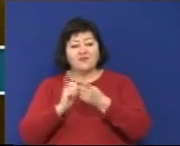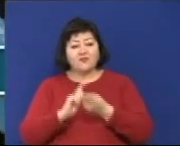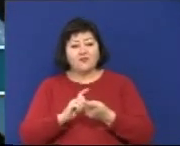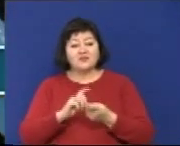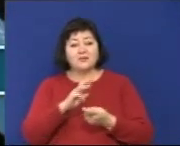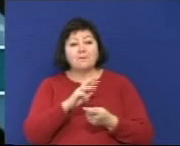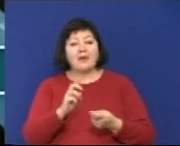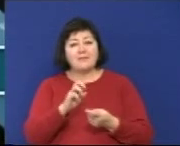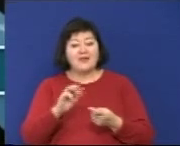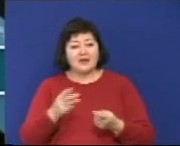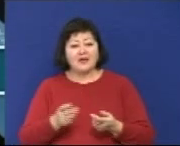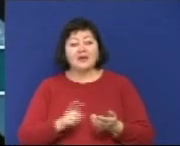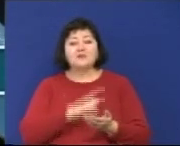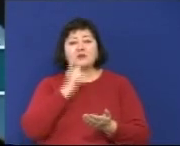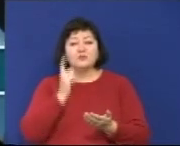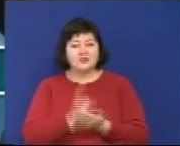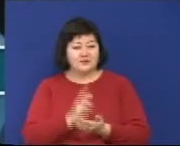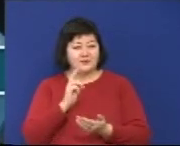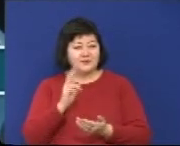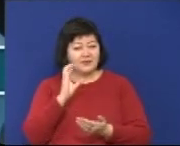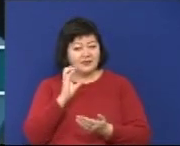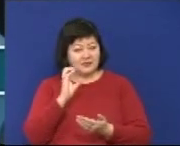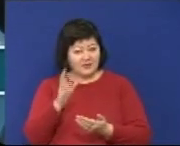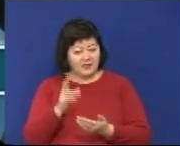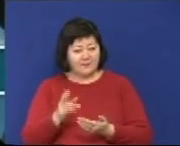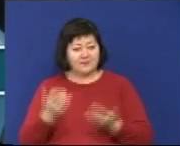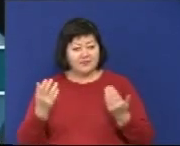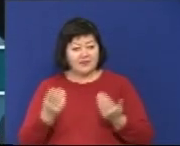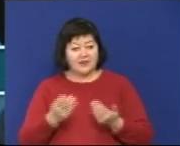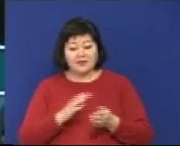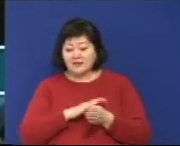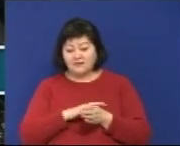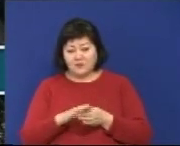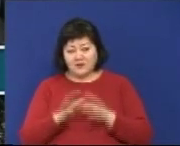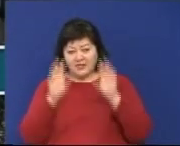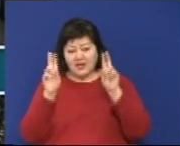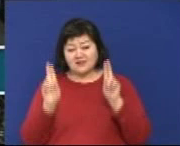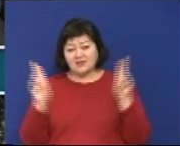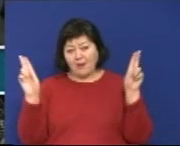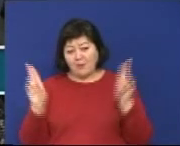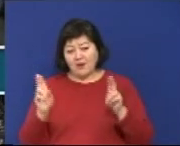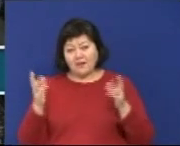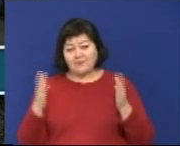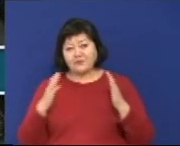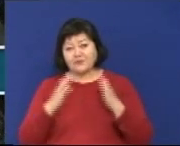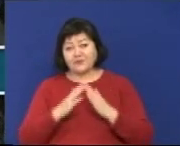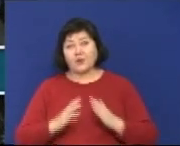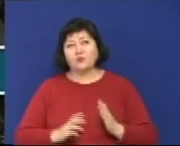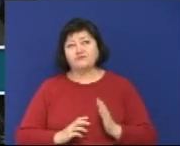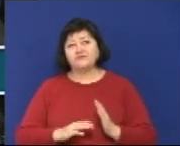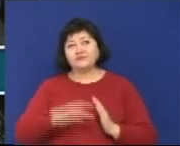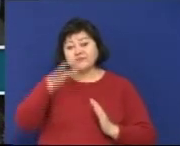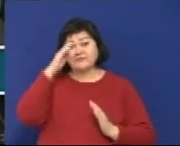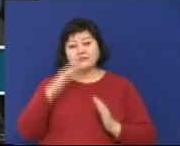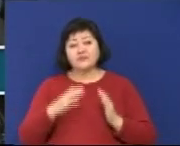Говорят, предупреждают, КСК неоднократно об этом говорит, но не соблюдается все это. Дом высокий, сами понимаете, много, очень